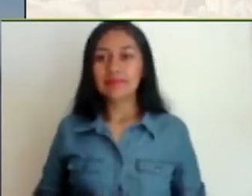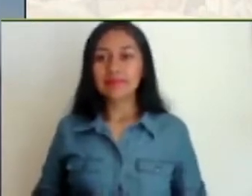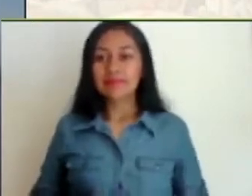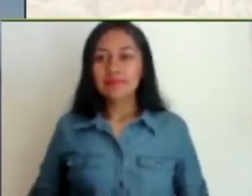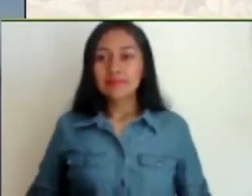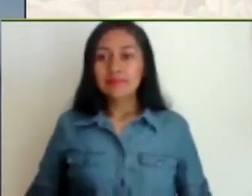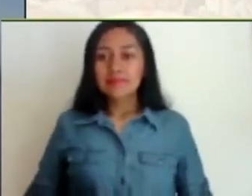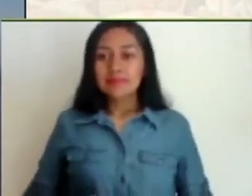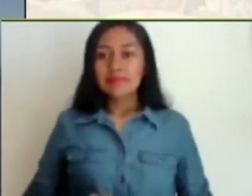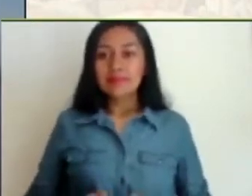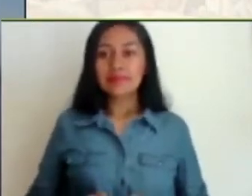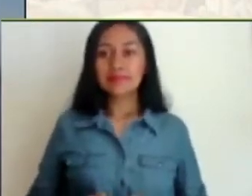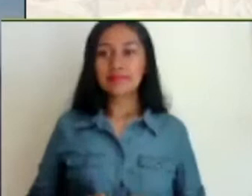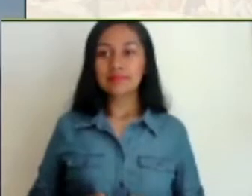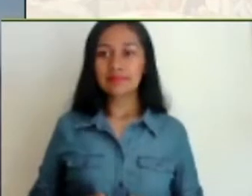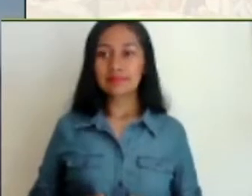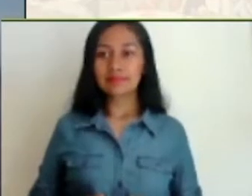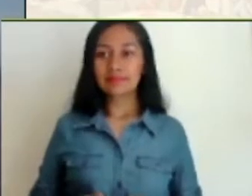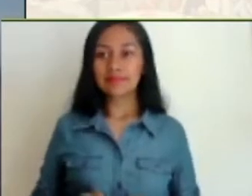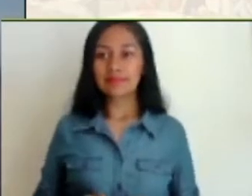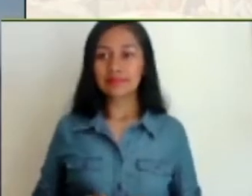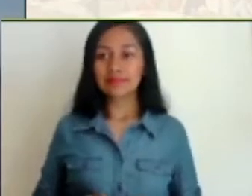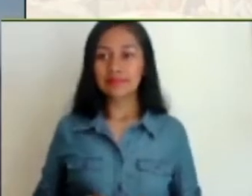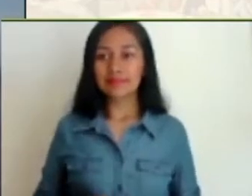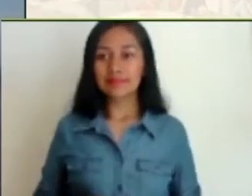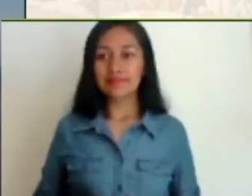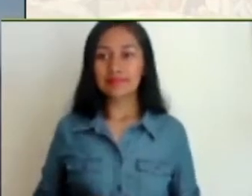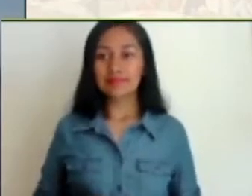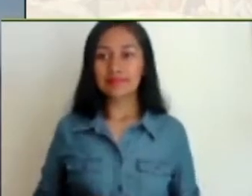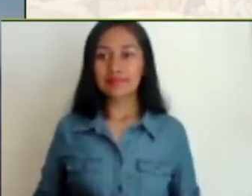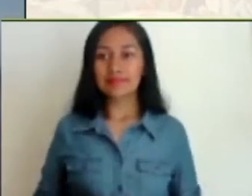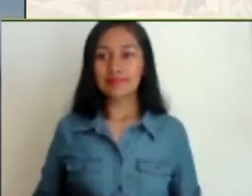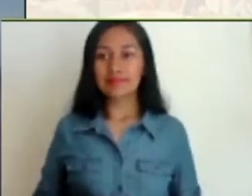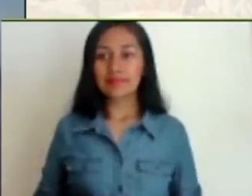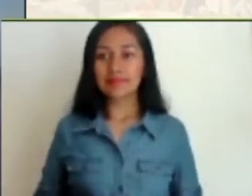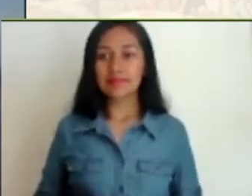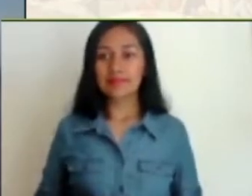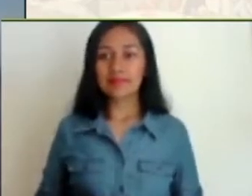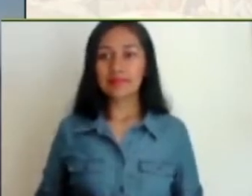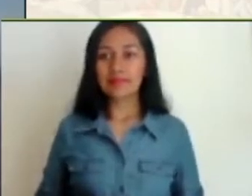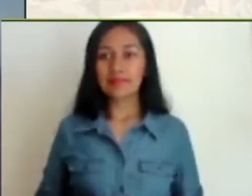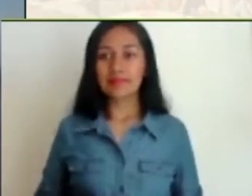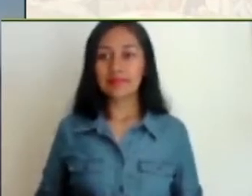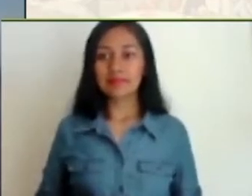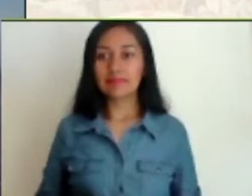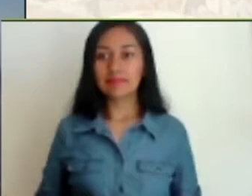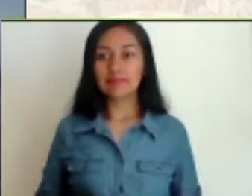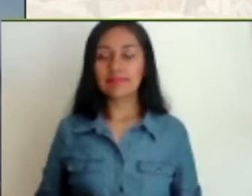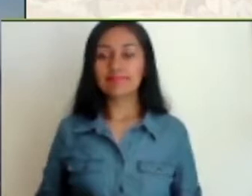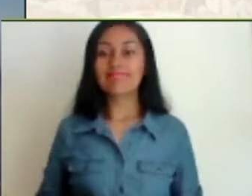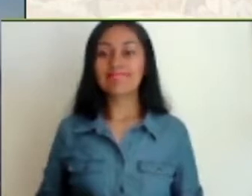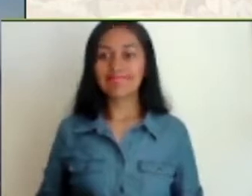di antesignana, di pioniera, delle misure di isolamento e disinfezione mirate a prevenire il contagio, ma